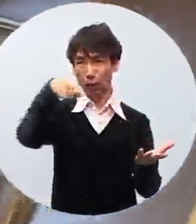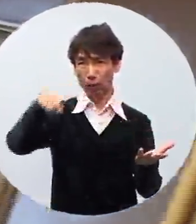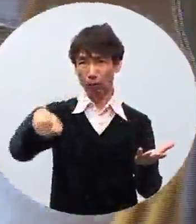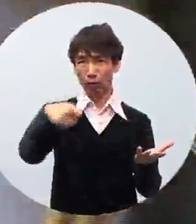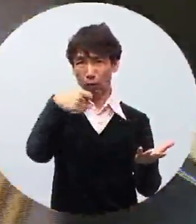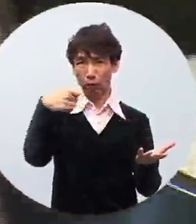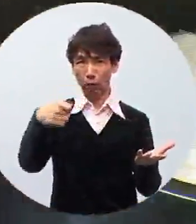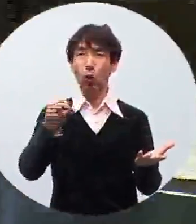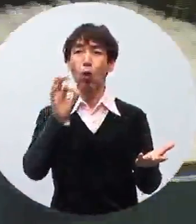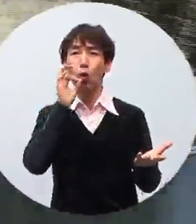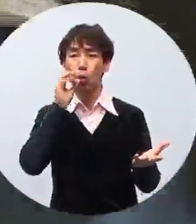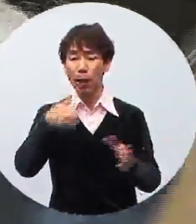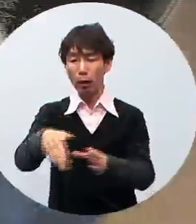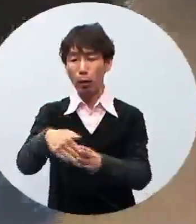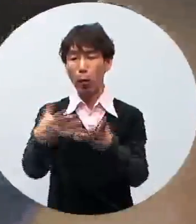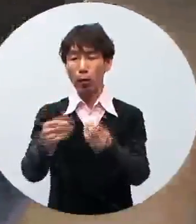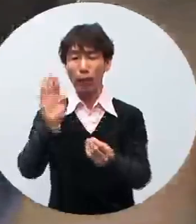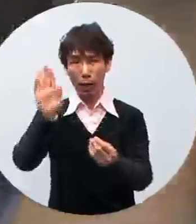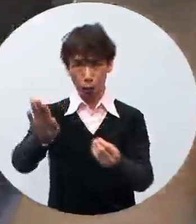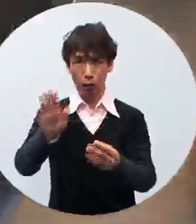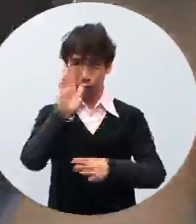ね。 はい、 はい、